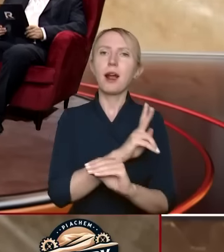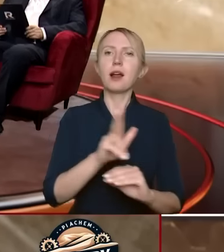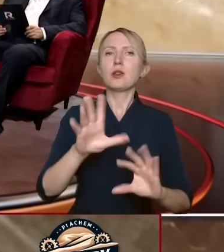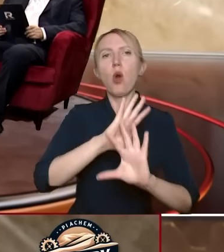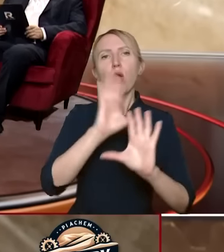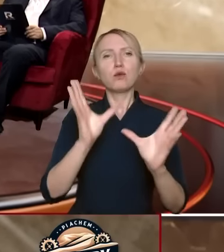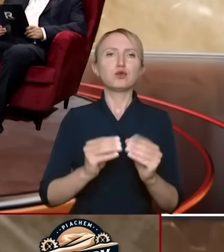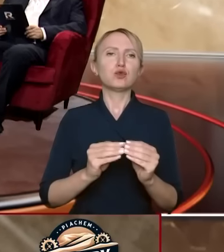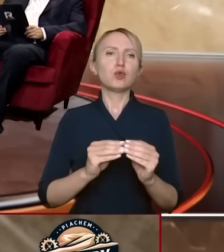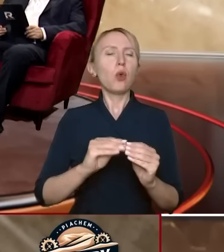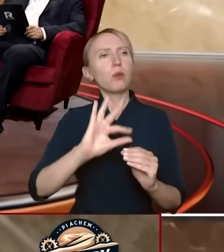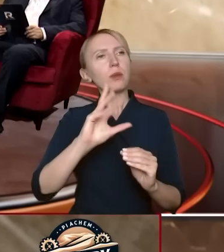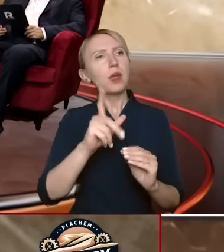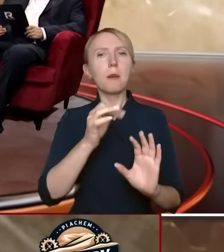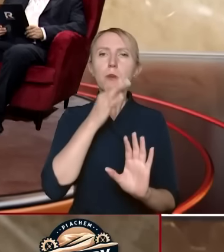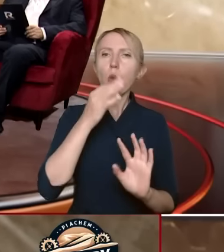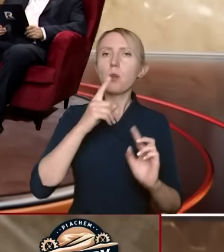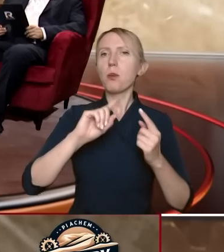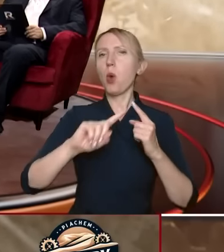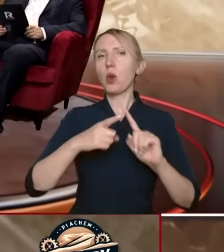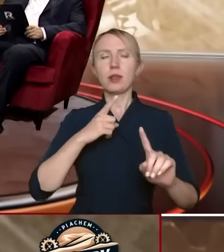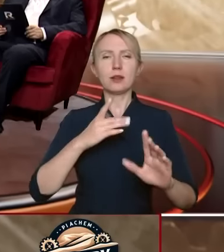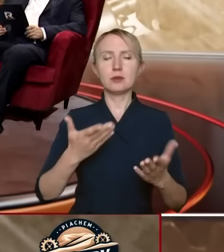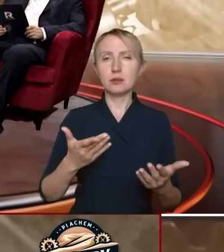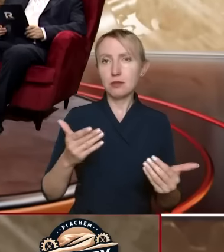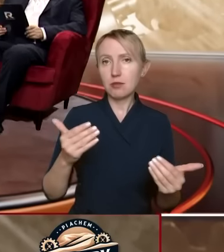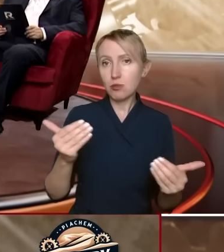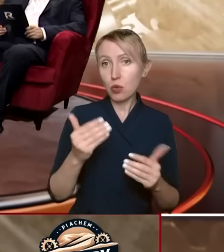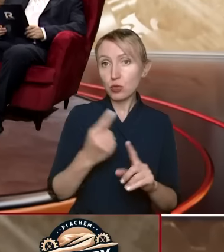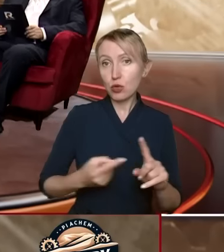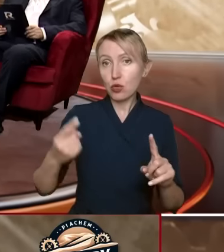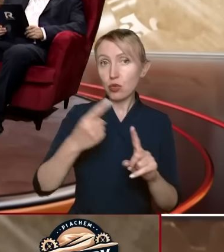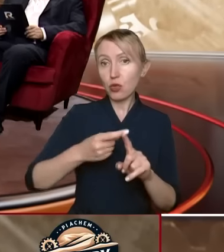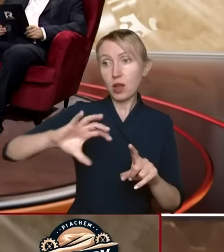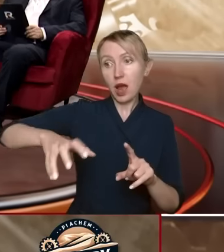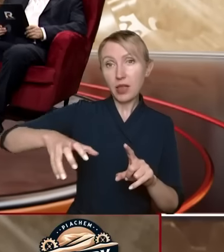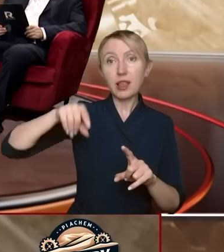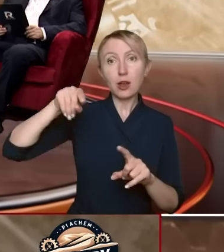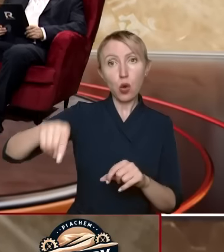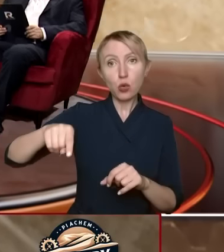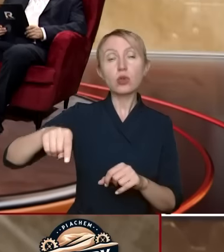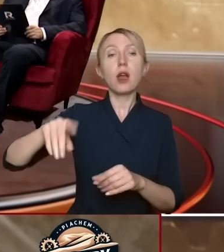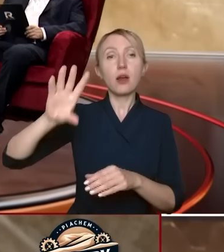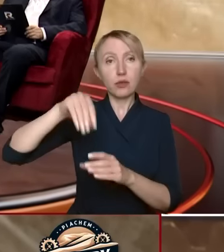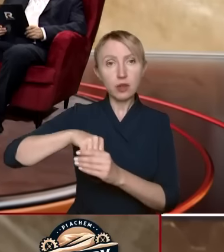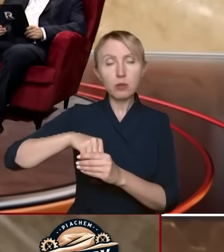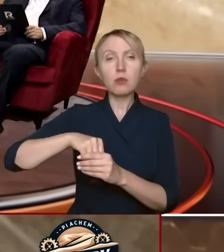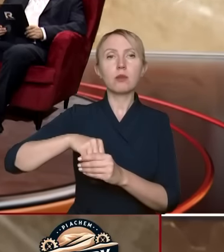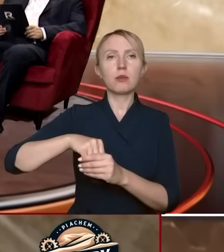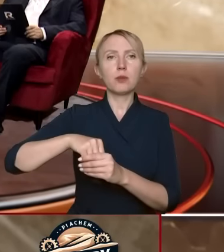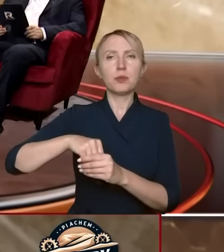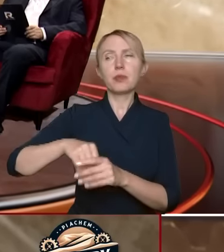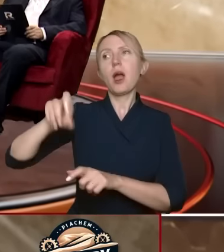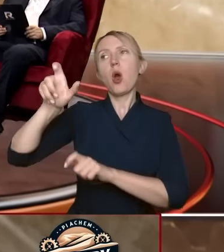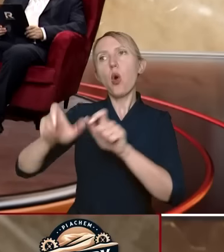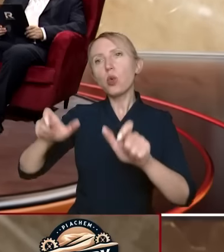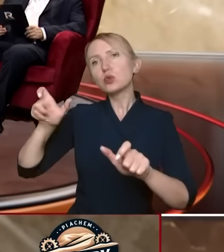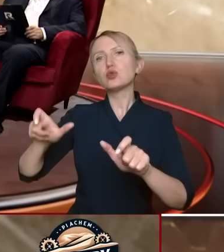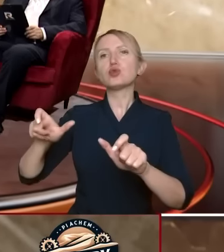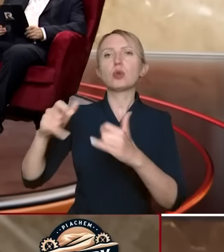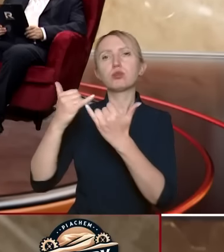ma być tak pięknie, poprawnie politycznie, no to może dodatkowa kategoria, w której właśnie takie osoby